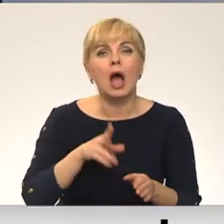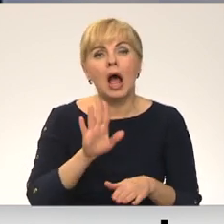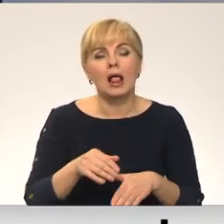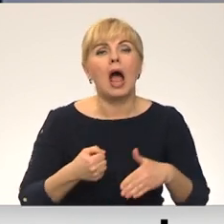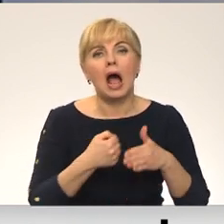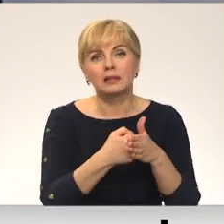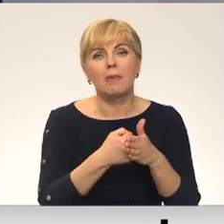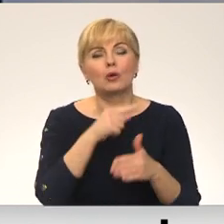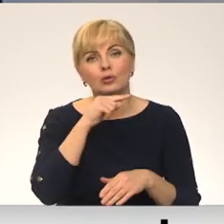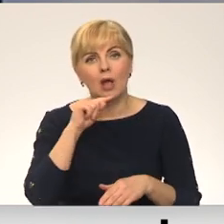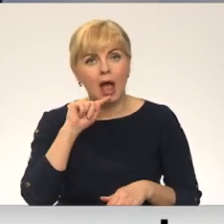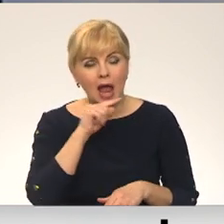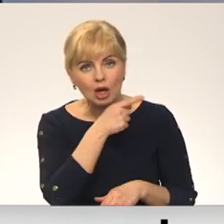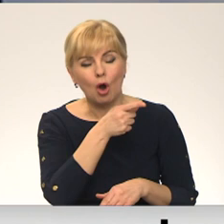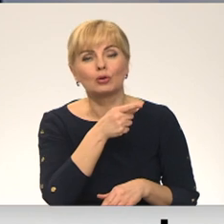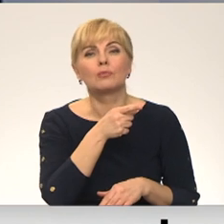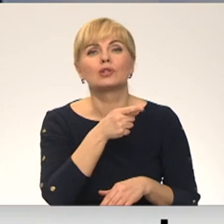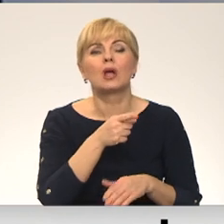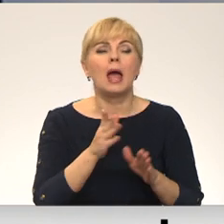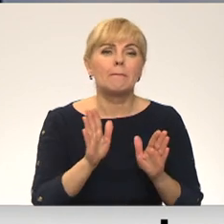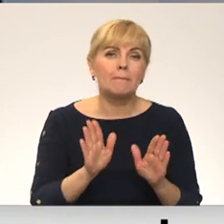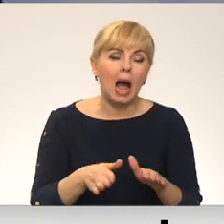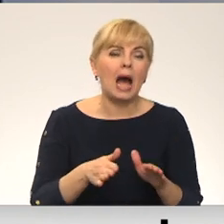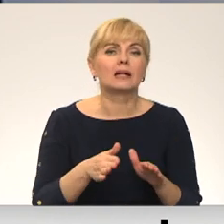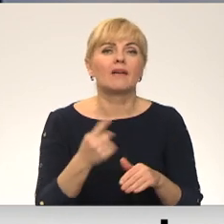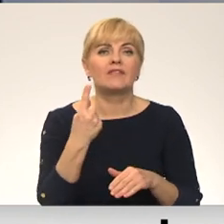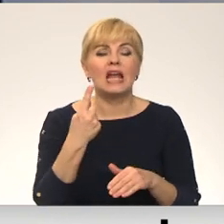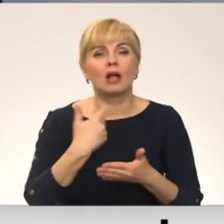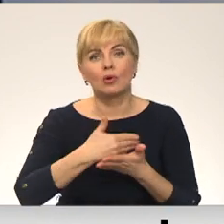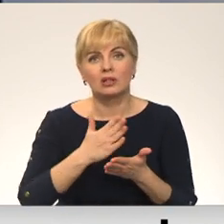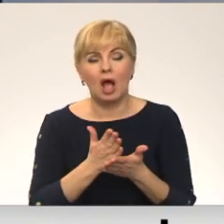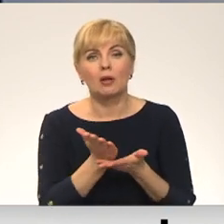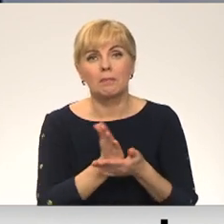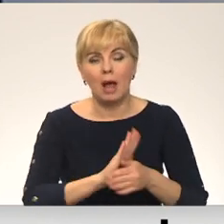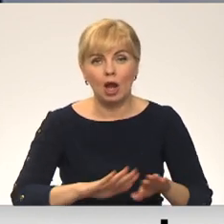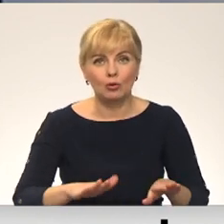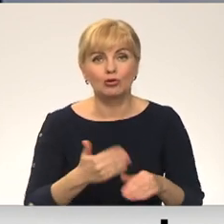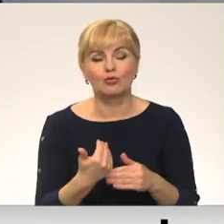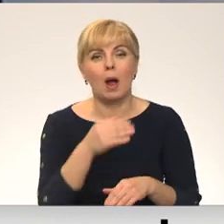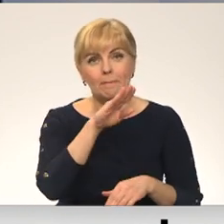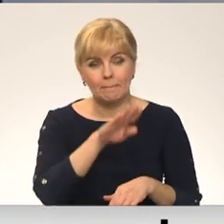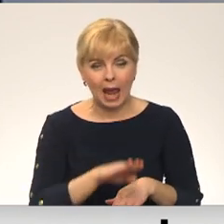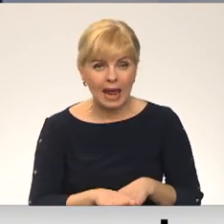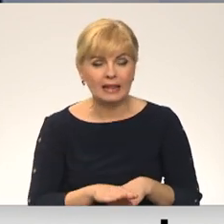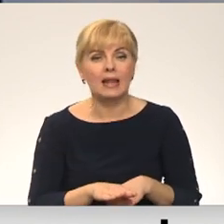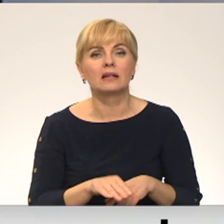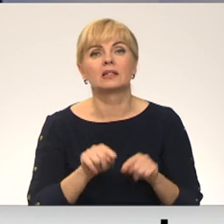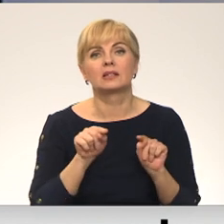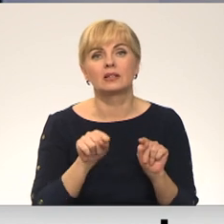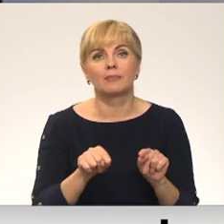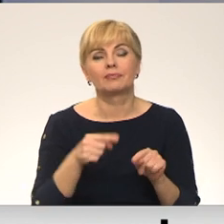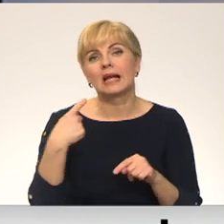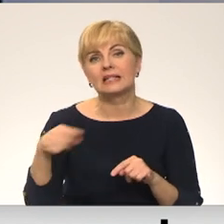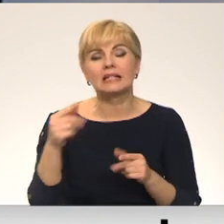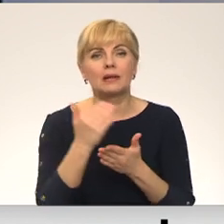atbalstu ekonomikai. Aktīvu pirkšanas programmas praktiski viena daļa jau ir beigušās šo mēnesi un